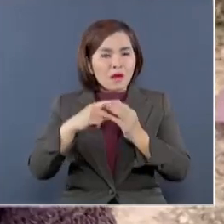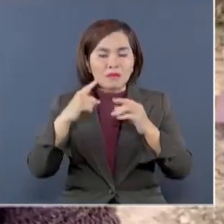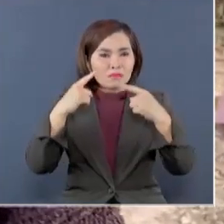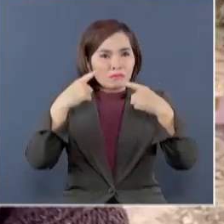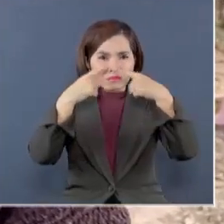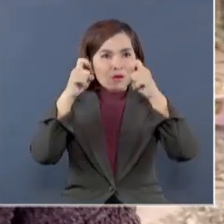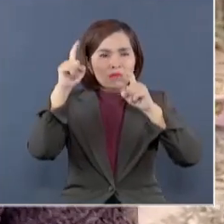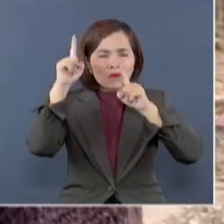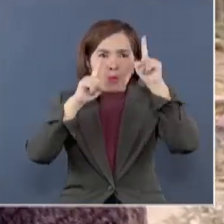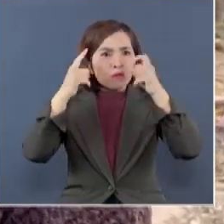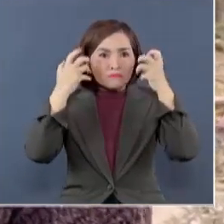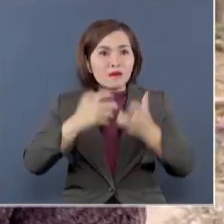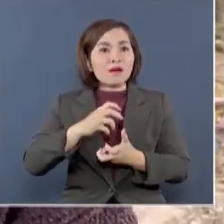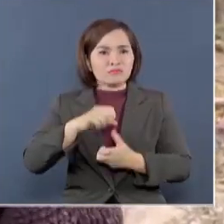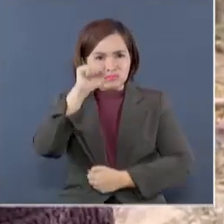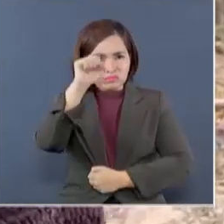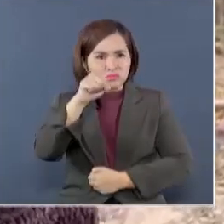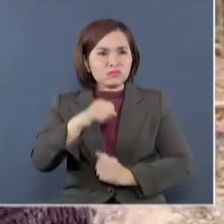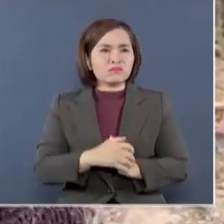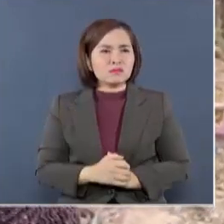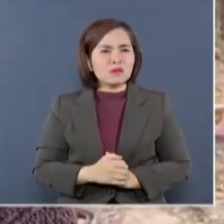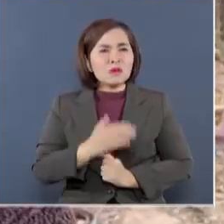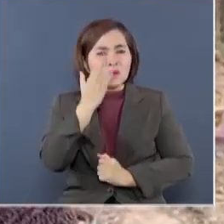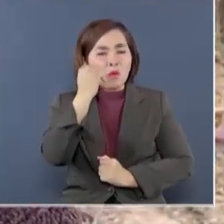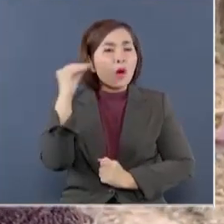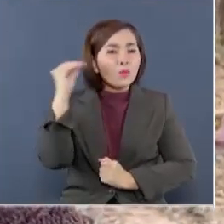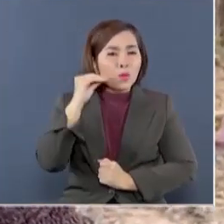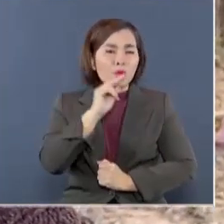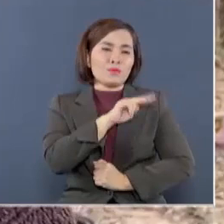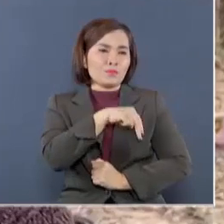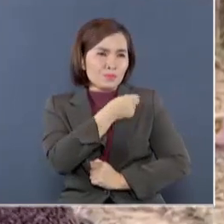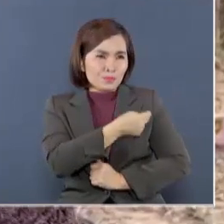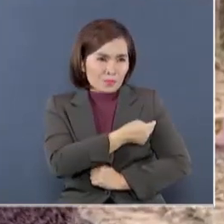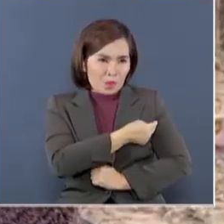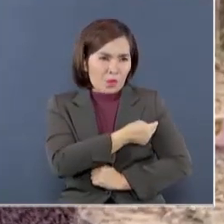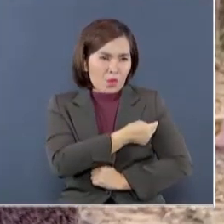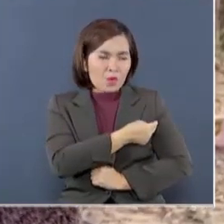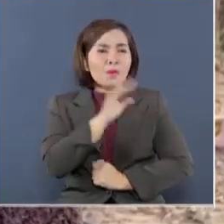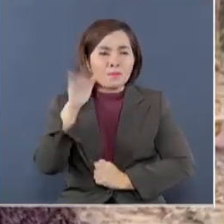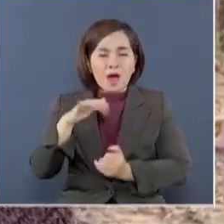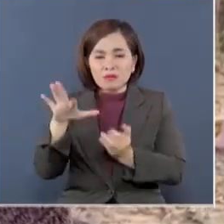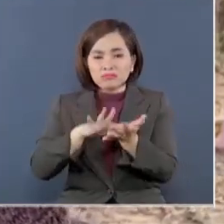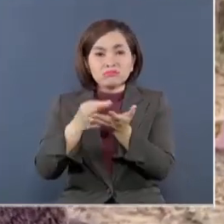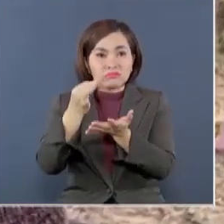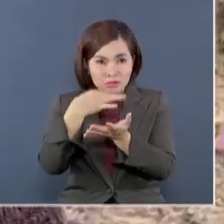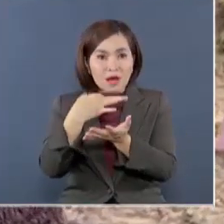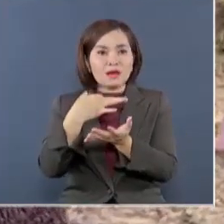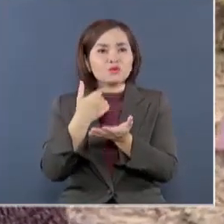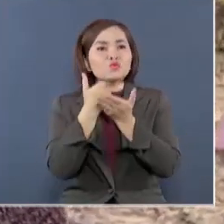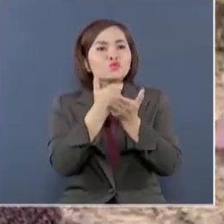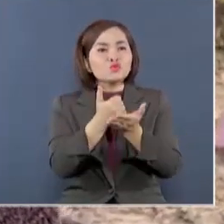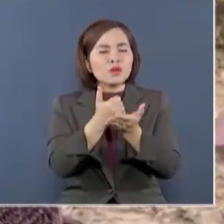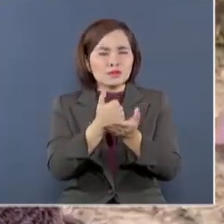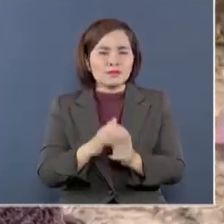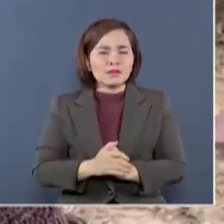อนี้นั่นนักสุดเพราะว่าคันปกตินั่นหมวดอีทเพิ่นมาเพิ่นก็เอายาให้กินนะ ครับ